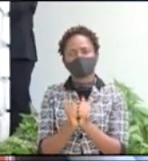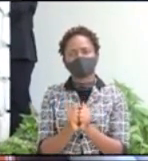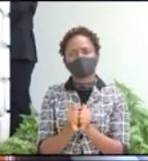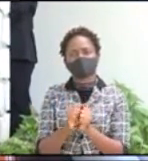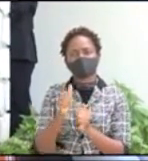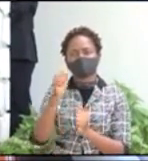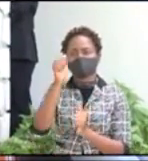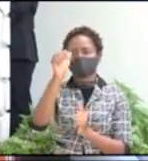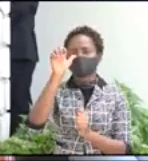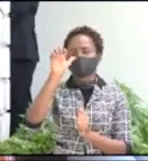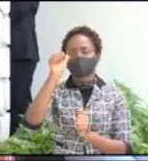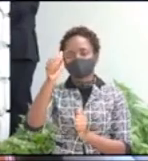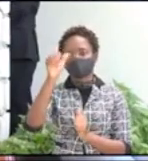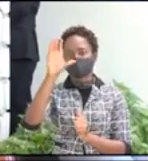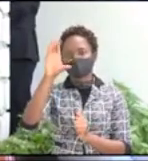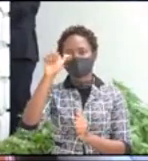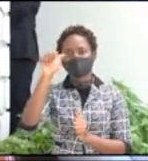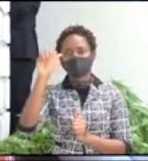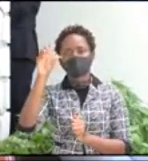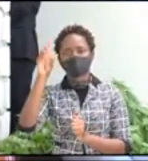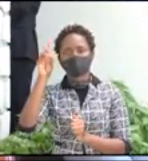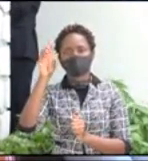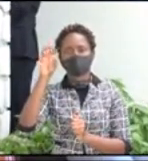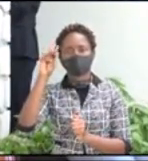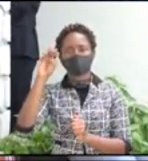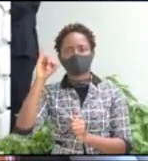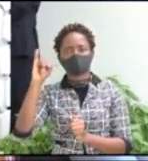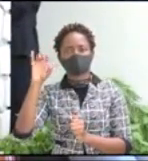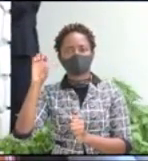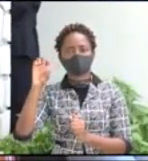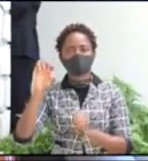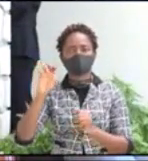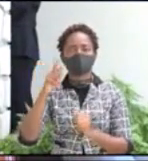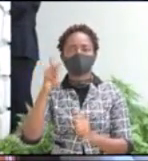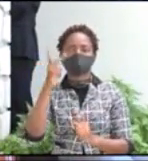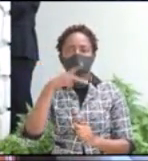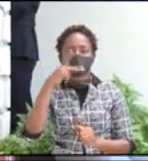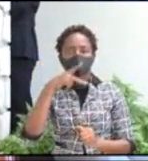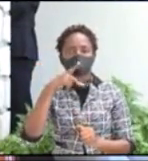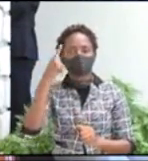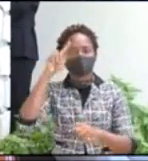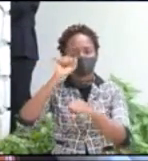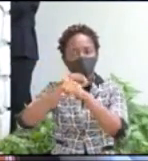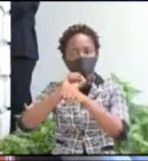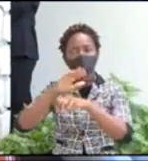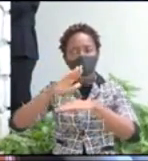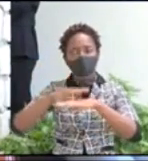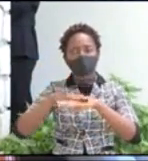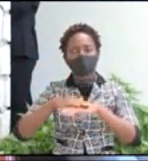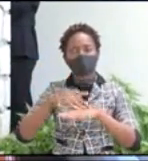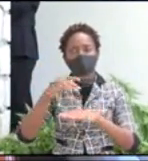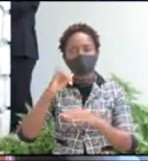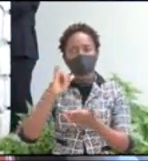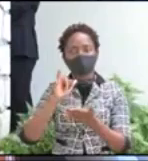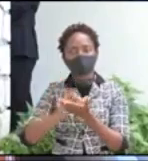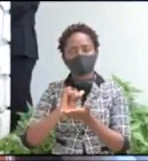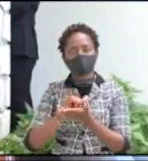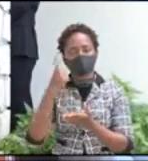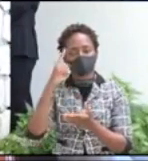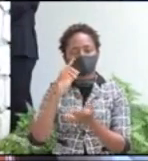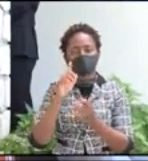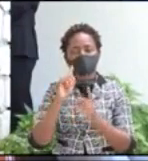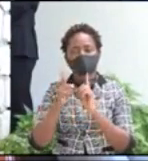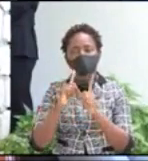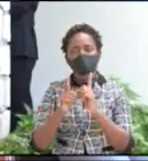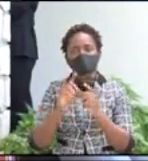là sous traduction créole constitution. Li important parce que ministre intérieur qui là, moi crois